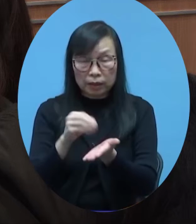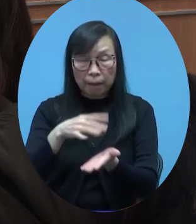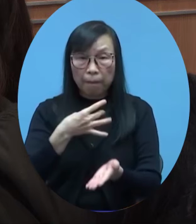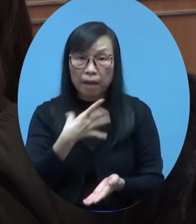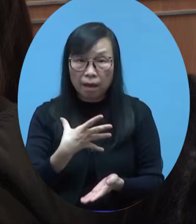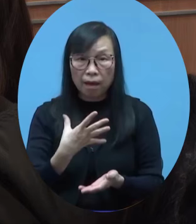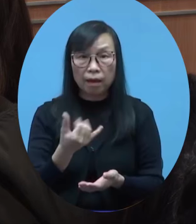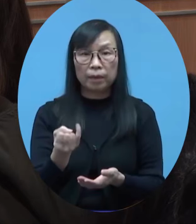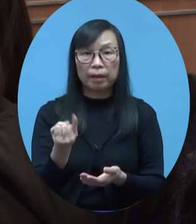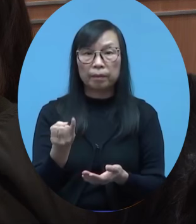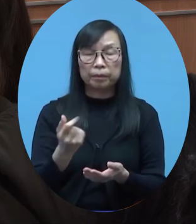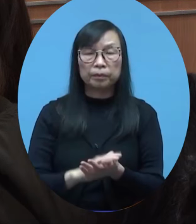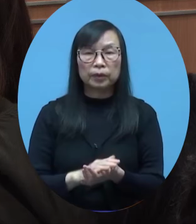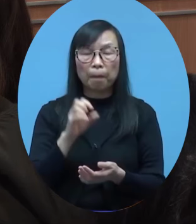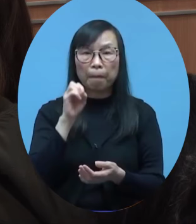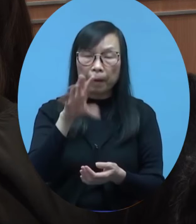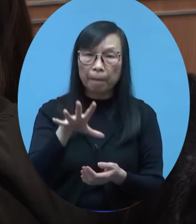咁第二就係想問埋